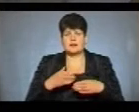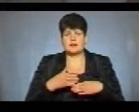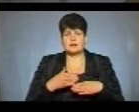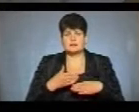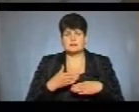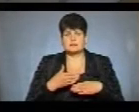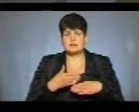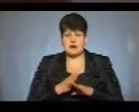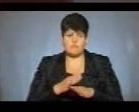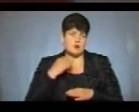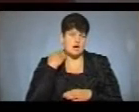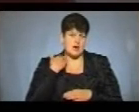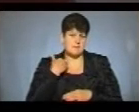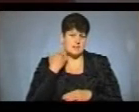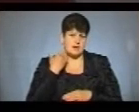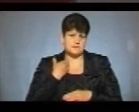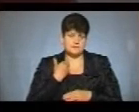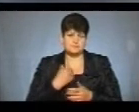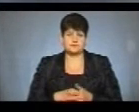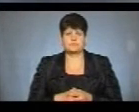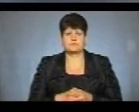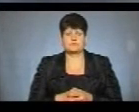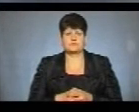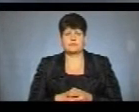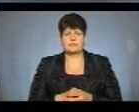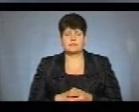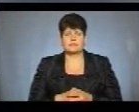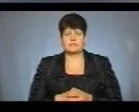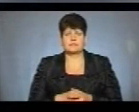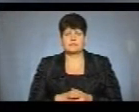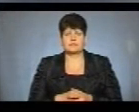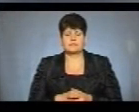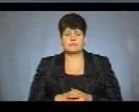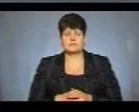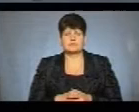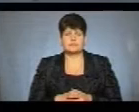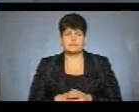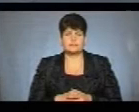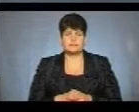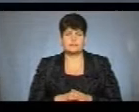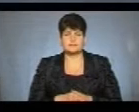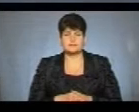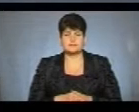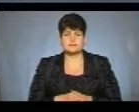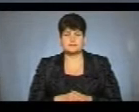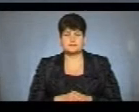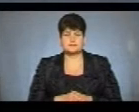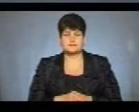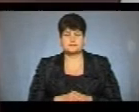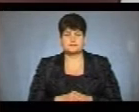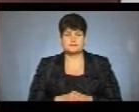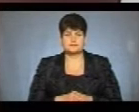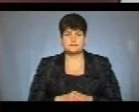хребта. Виїзд 15.08. Діана Ярошенко, Марія Котенко, Андрій Бодак. Новини на Суспільному.